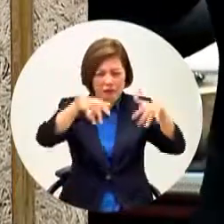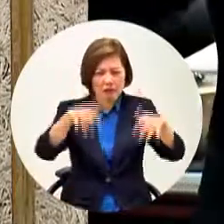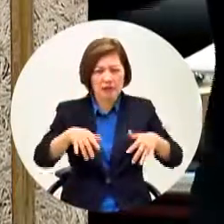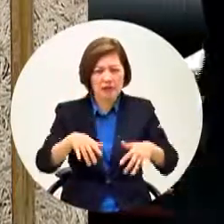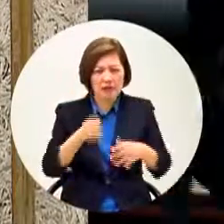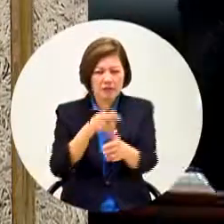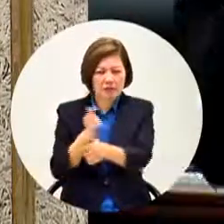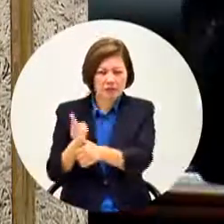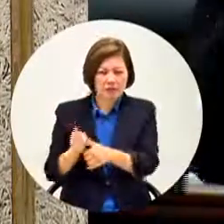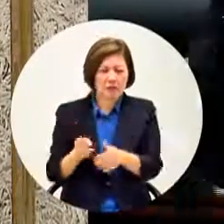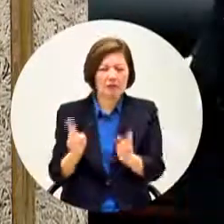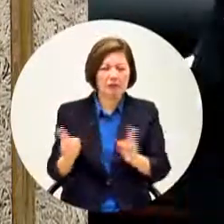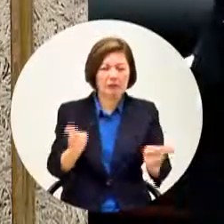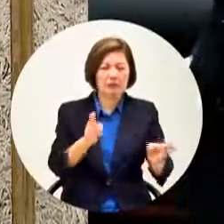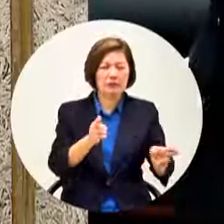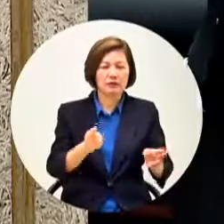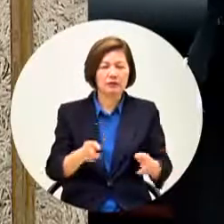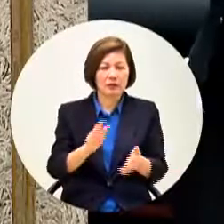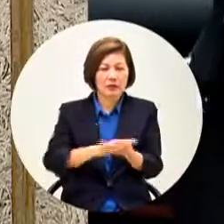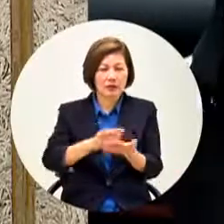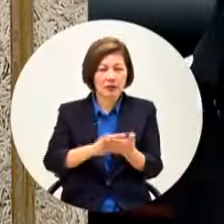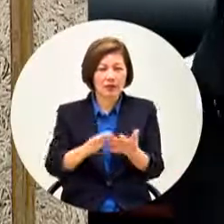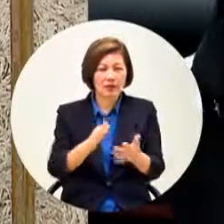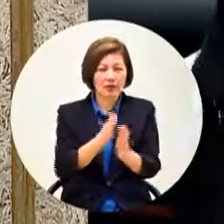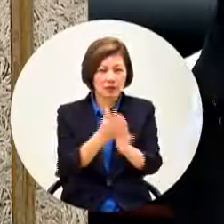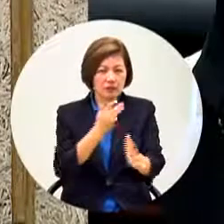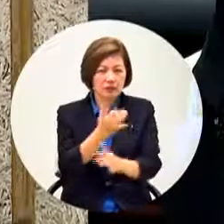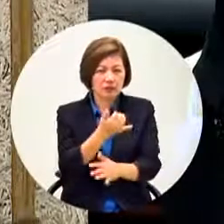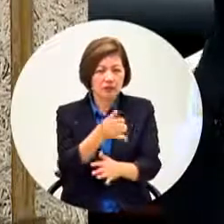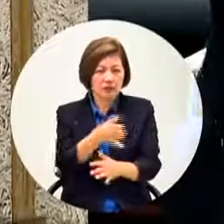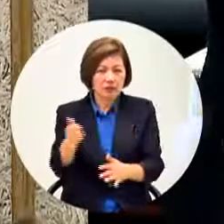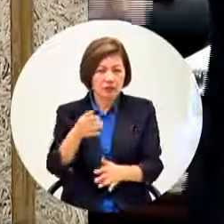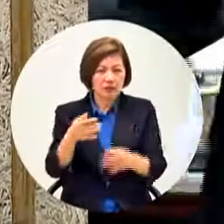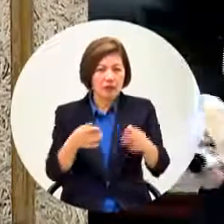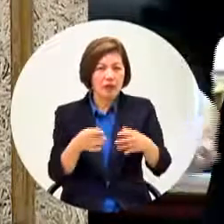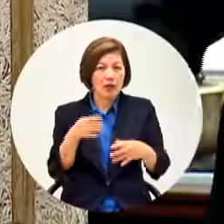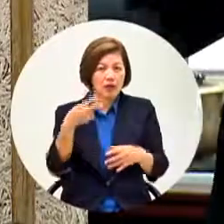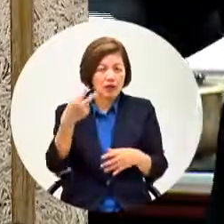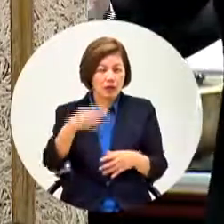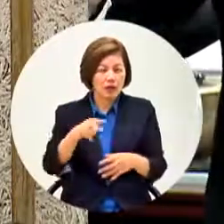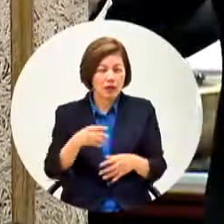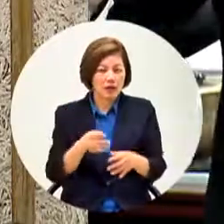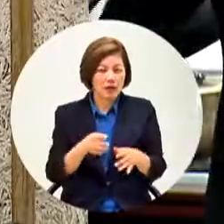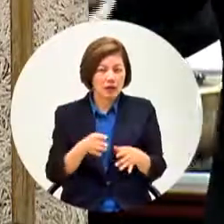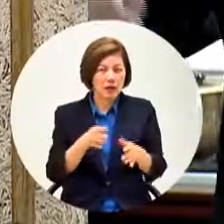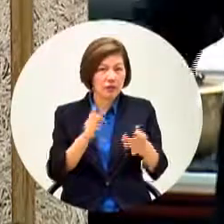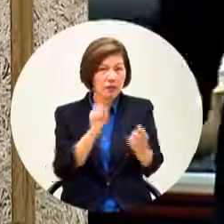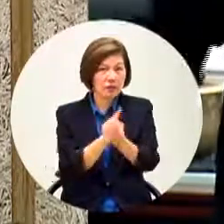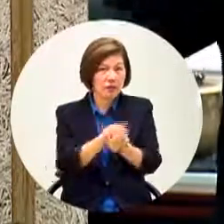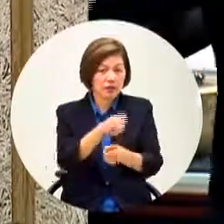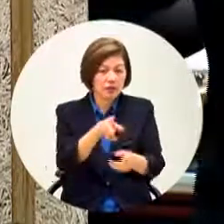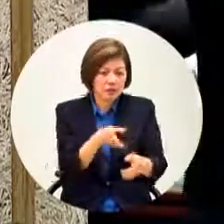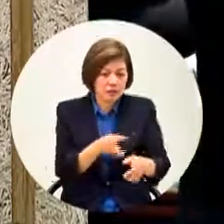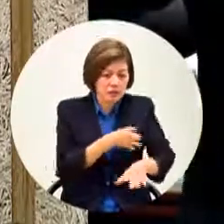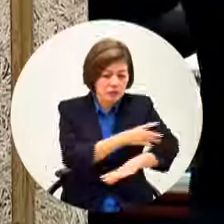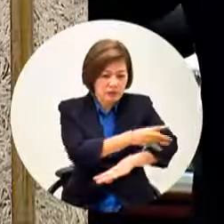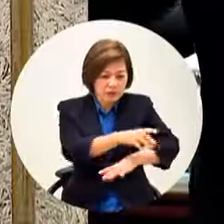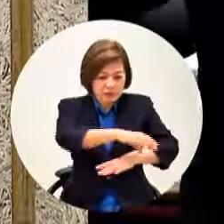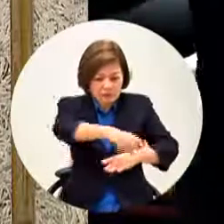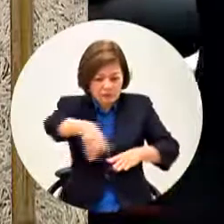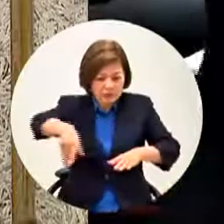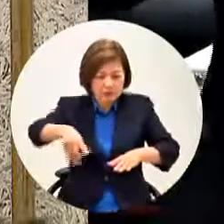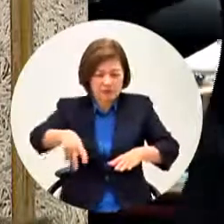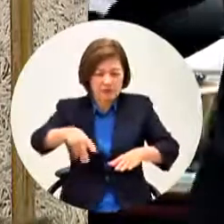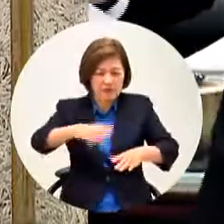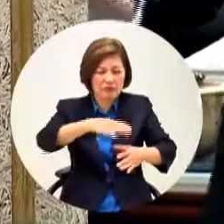清洁队员去甲雨进我面对的头前迄、那个灯湾， 遐拢迄款迄个水沟仔挂，拢爱把遐水沟仔